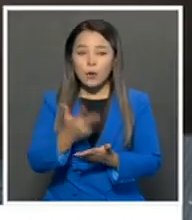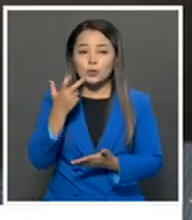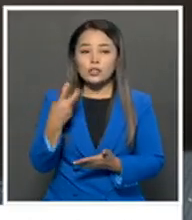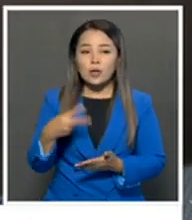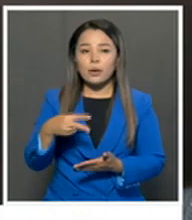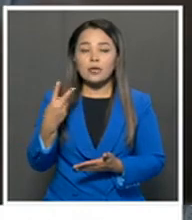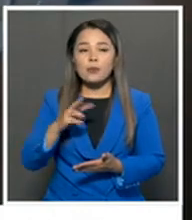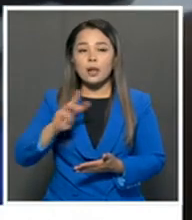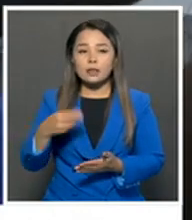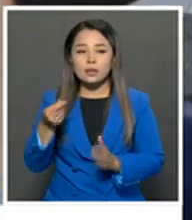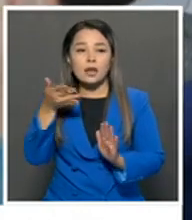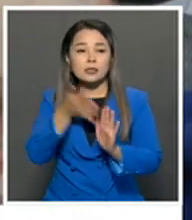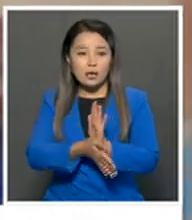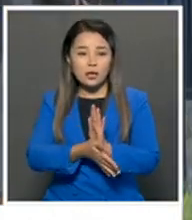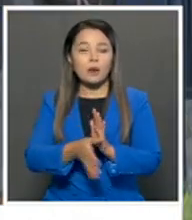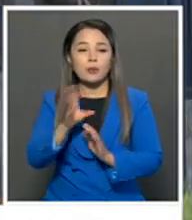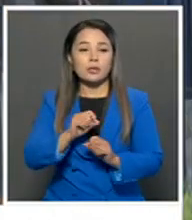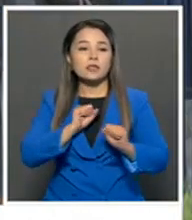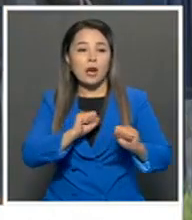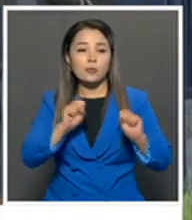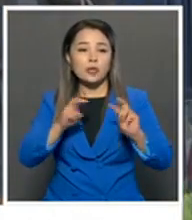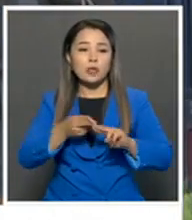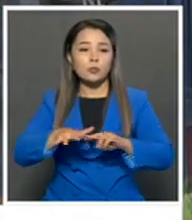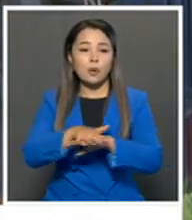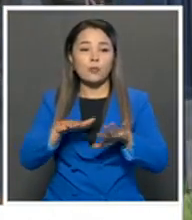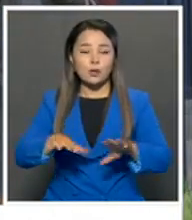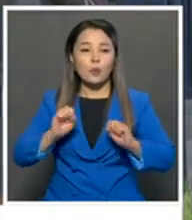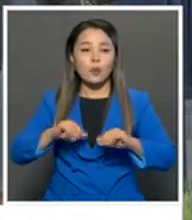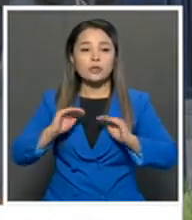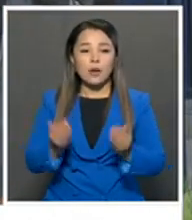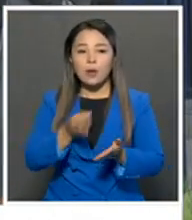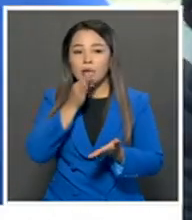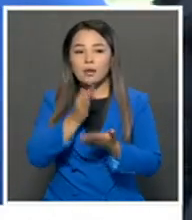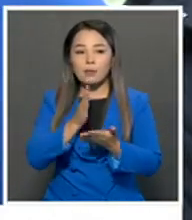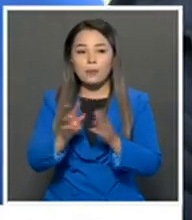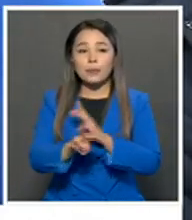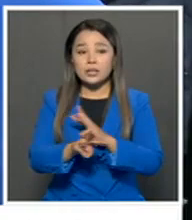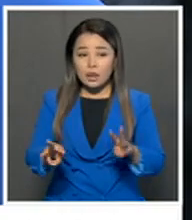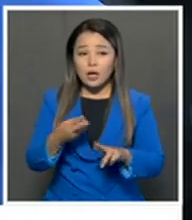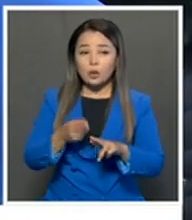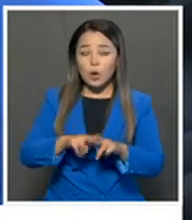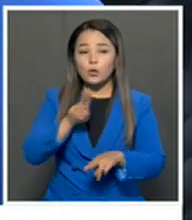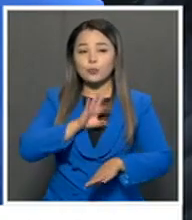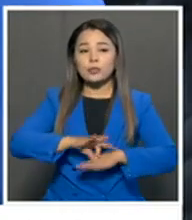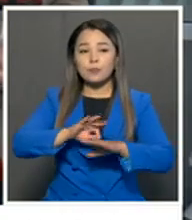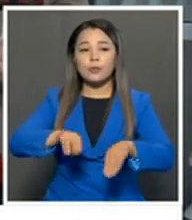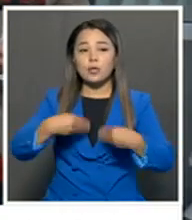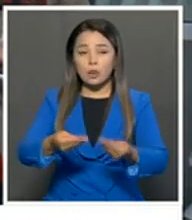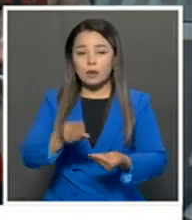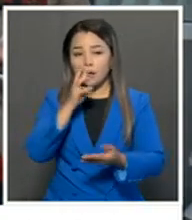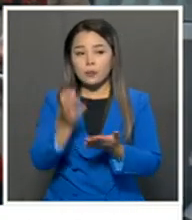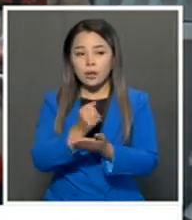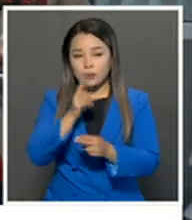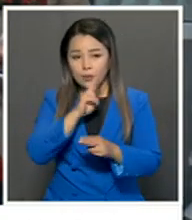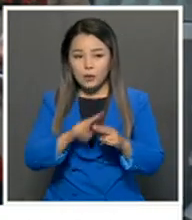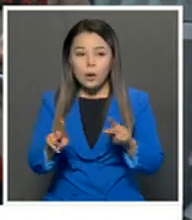322 миллиард теңге жұмсаған сақтандыру қорының бұл жолы мүмкіндігі шамалы, дейді министр. Сол үшін жұмыс берушілер табысынан